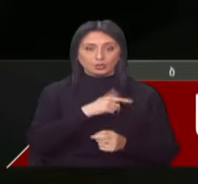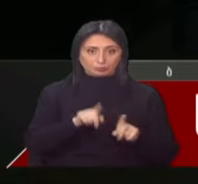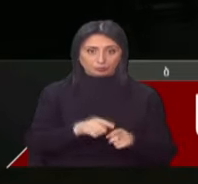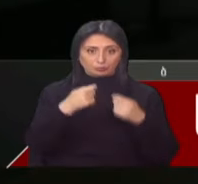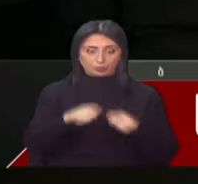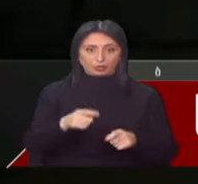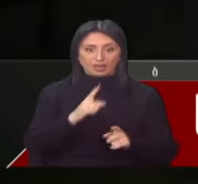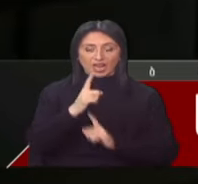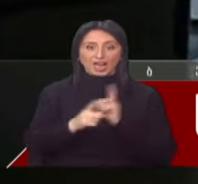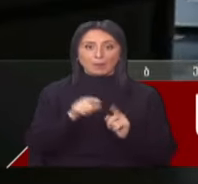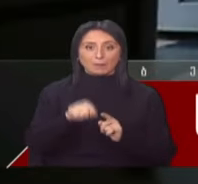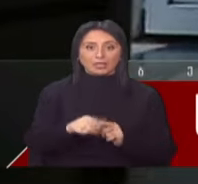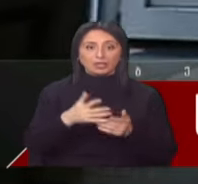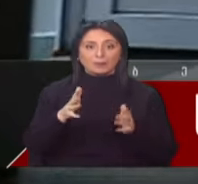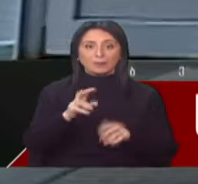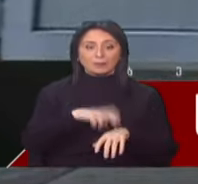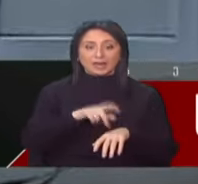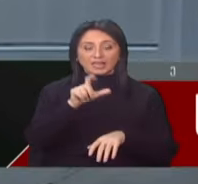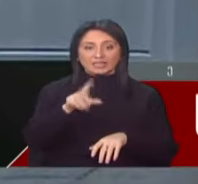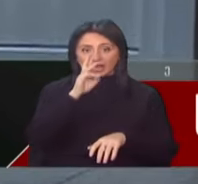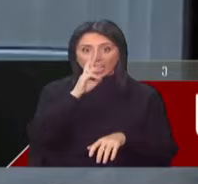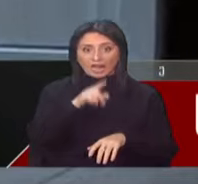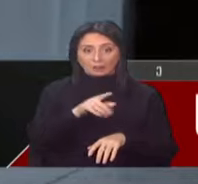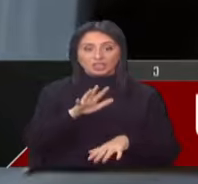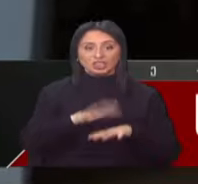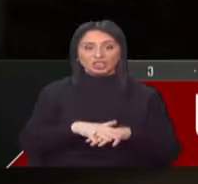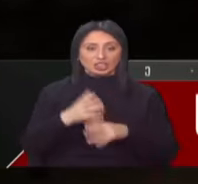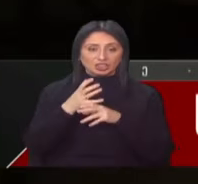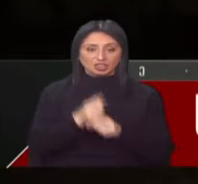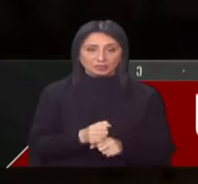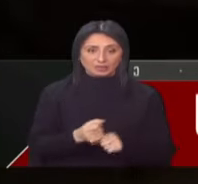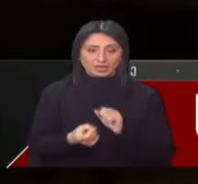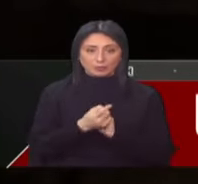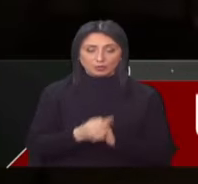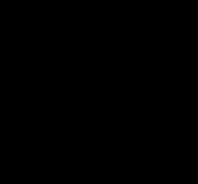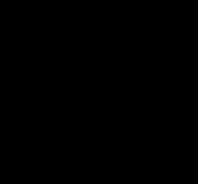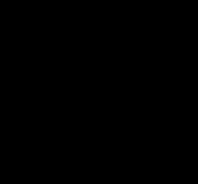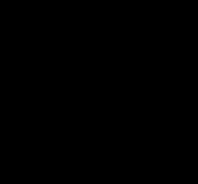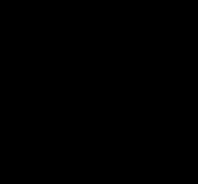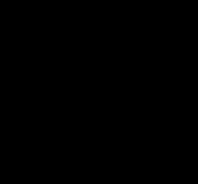avadm opa. Reforma mașin med personalis helpa se bisedaștate bisem cire bagamoițuia.